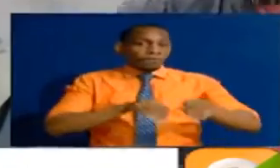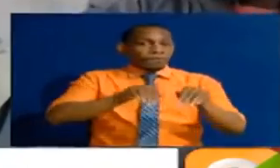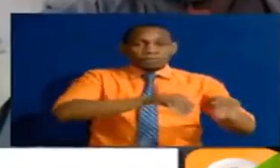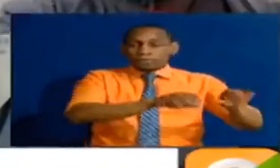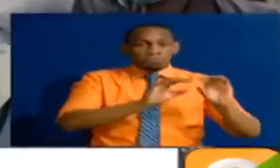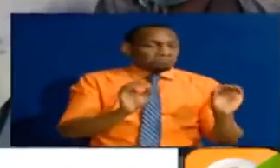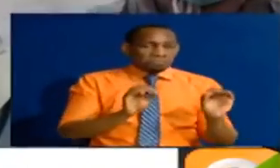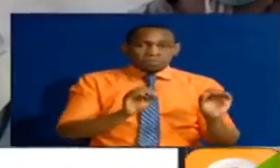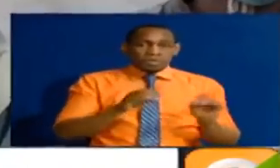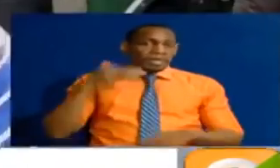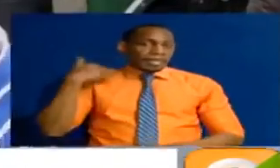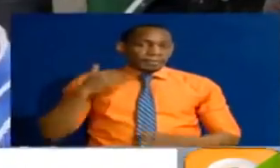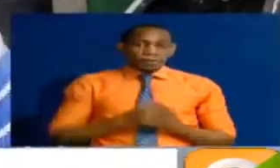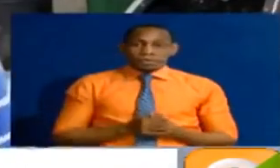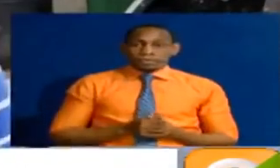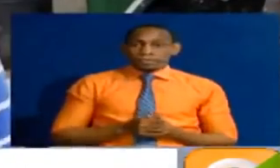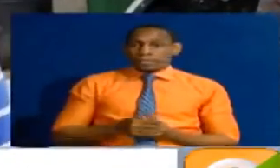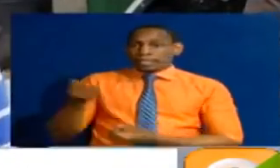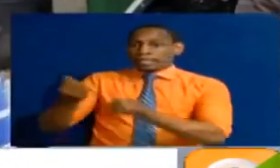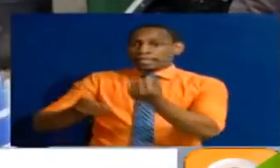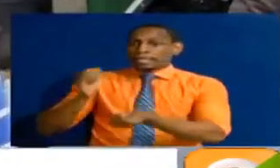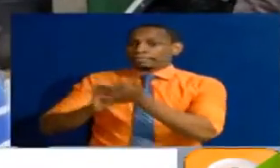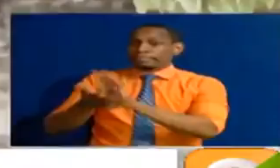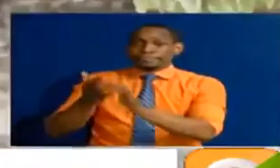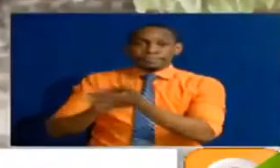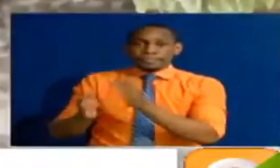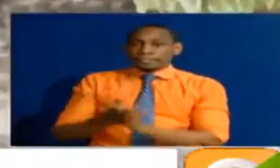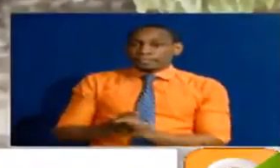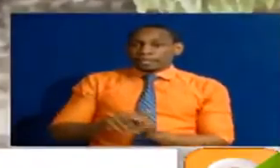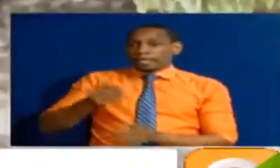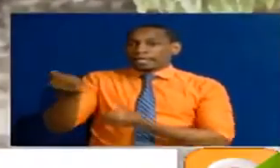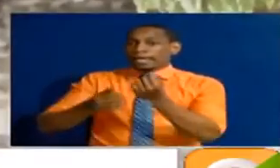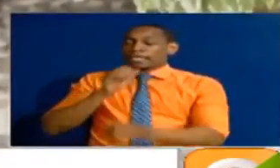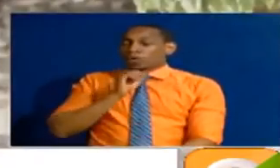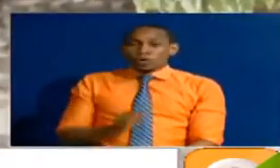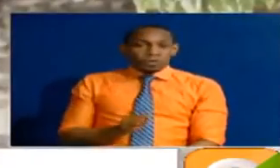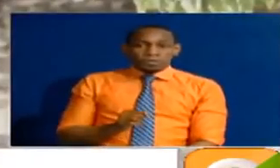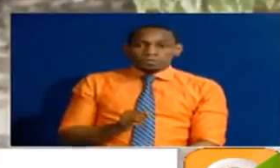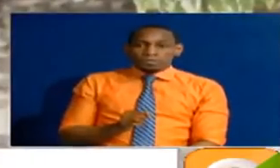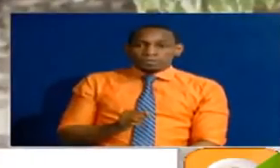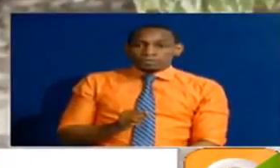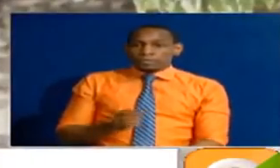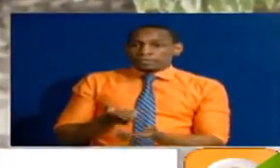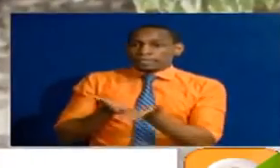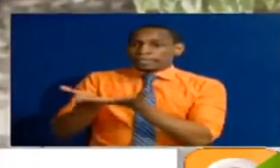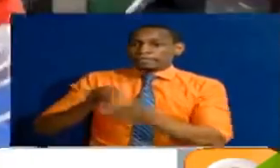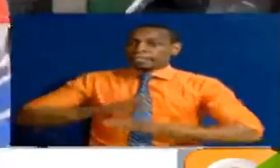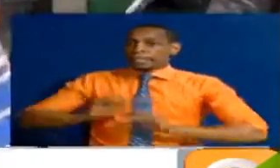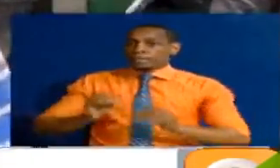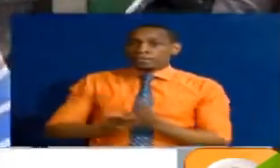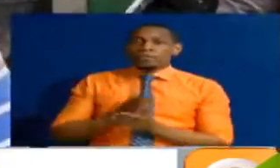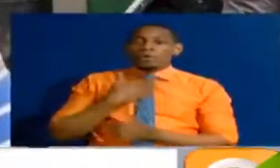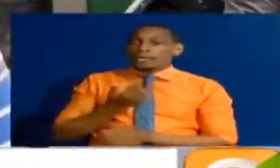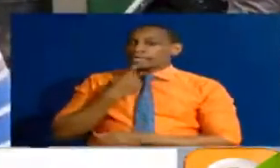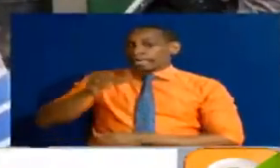kufuatilia wezi hao. Gari hakuna. Lipo gari ambalo ni mzee na halina service ya kutosha. Kwa hivyo